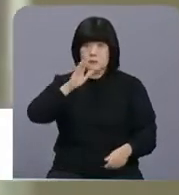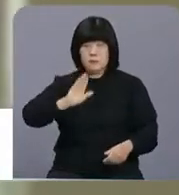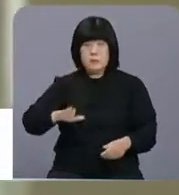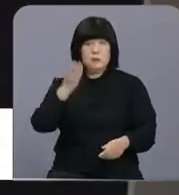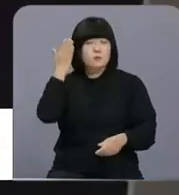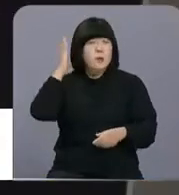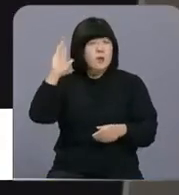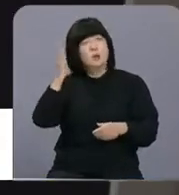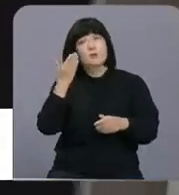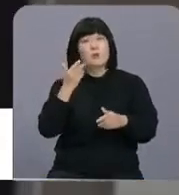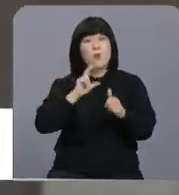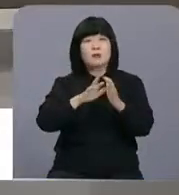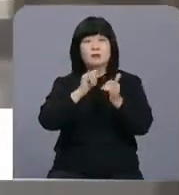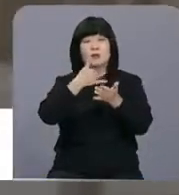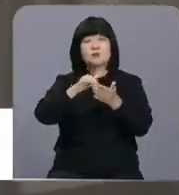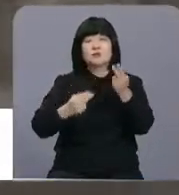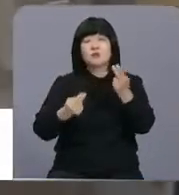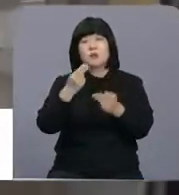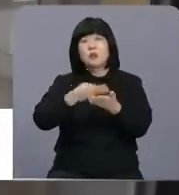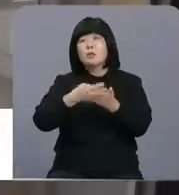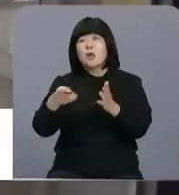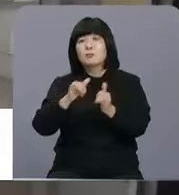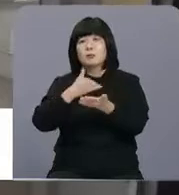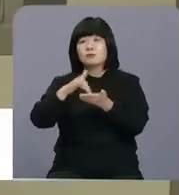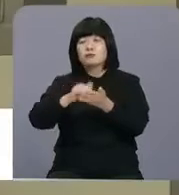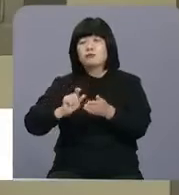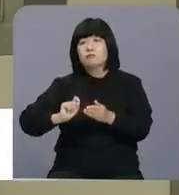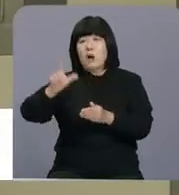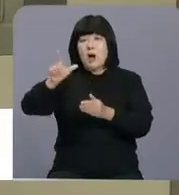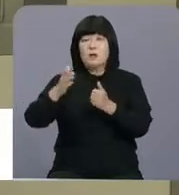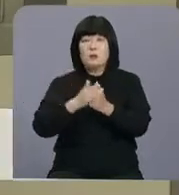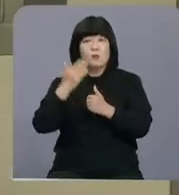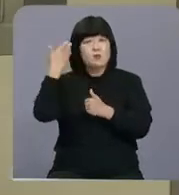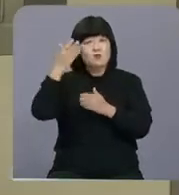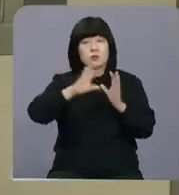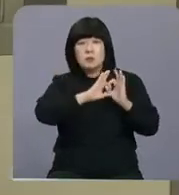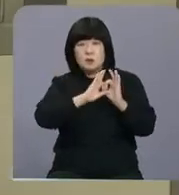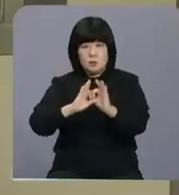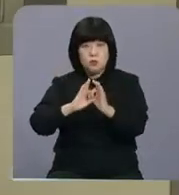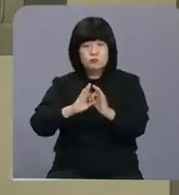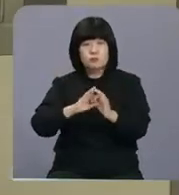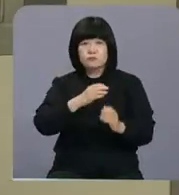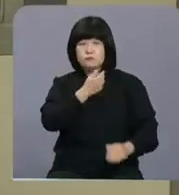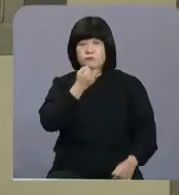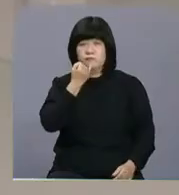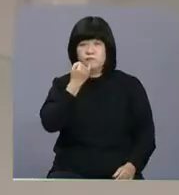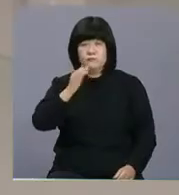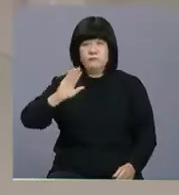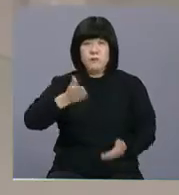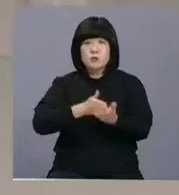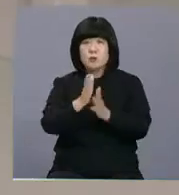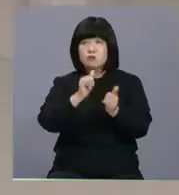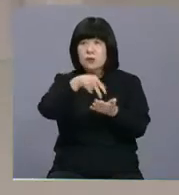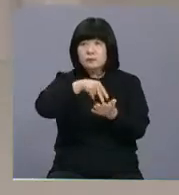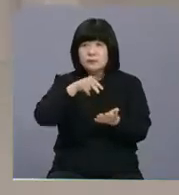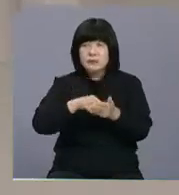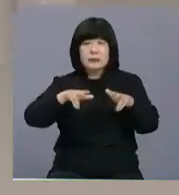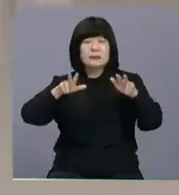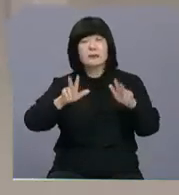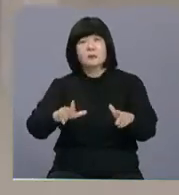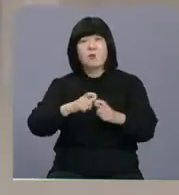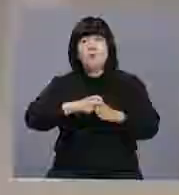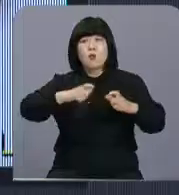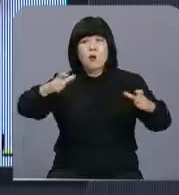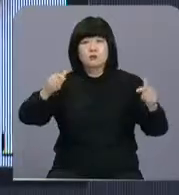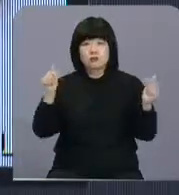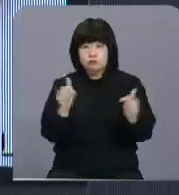다 태운 자수가 많은 날도 9일 연속 이어지고 있습니다 지역 확산 3의 경고를 나타냈던 전문가들도 지금은 확산 3가